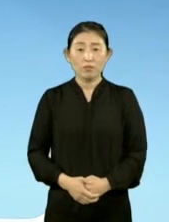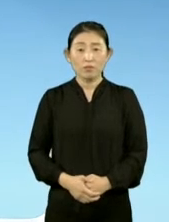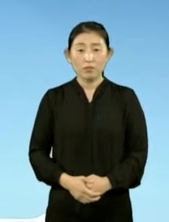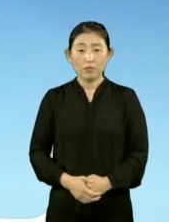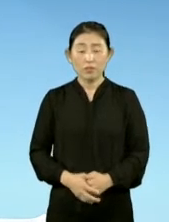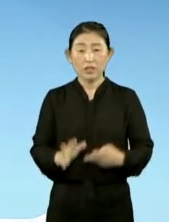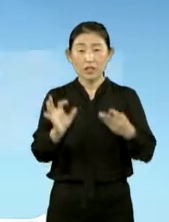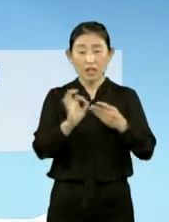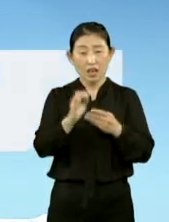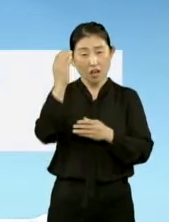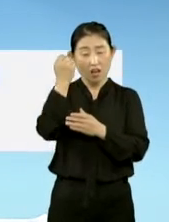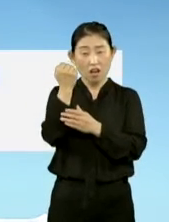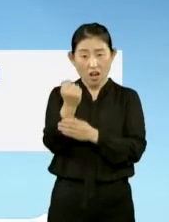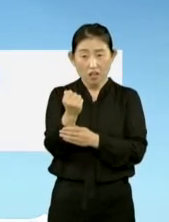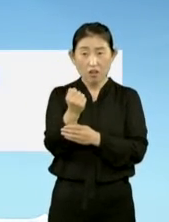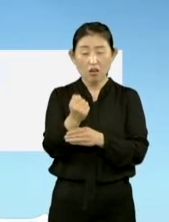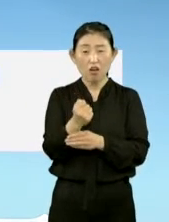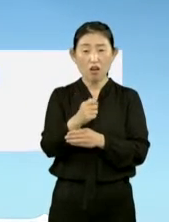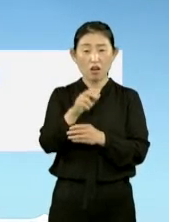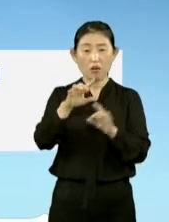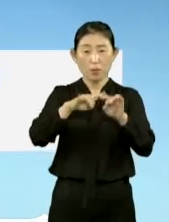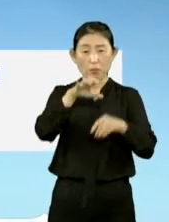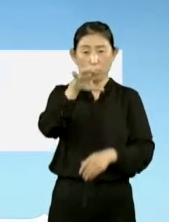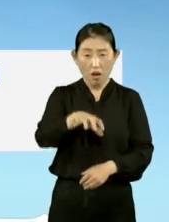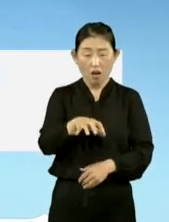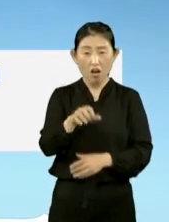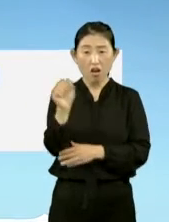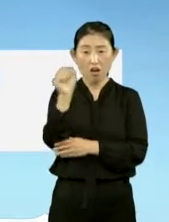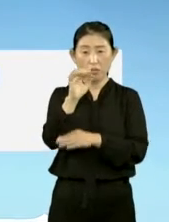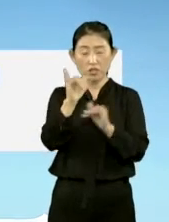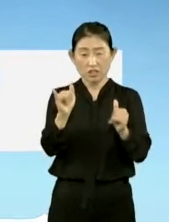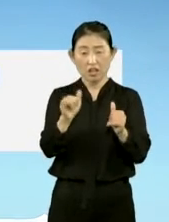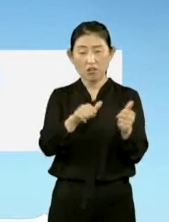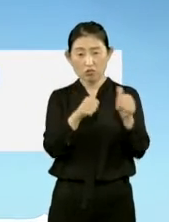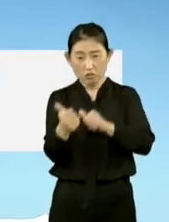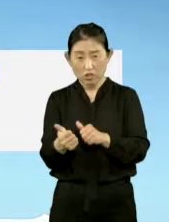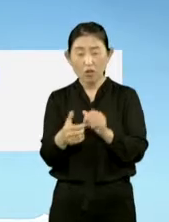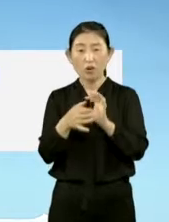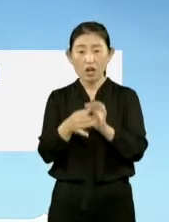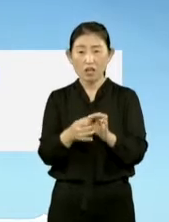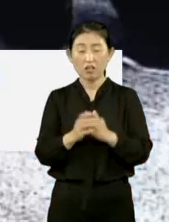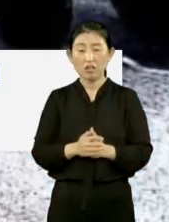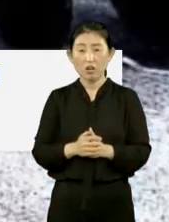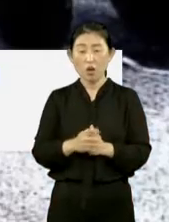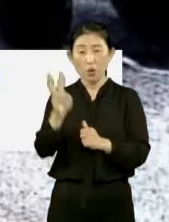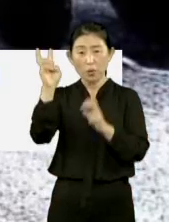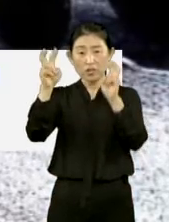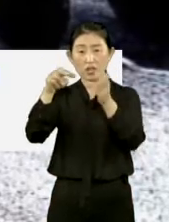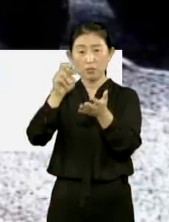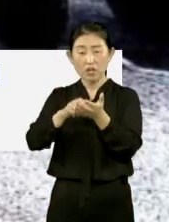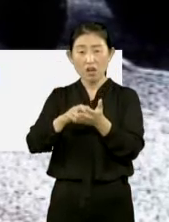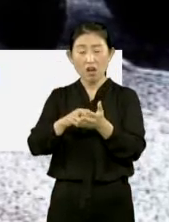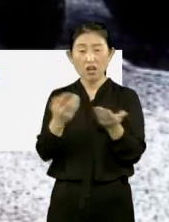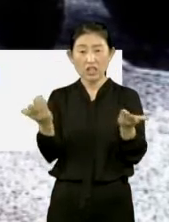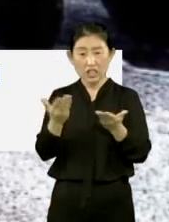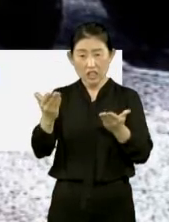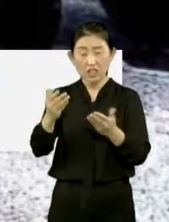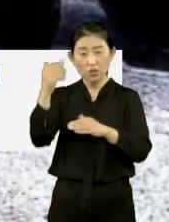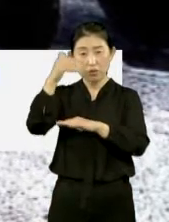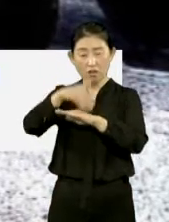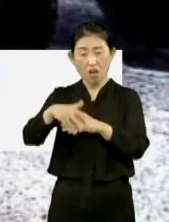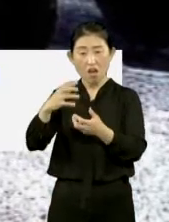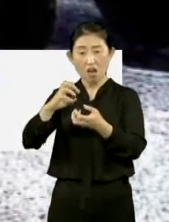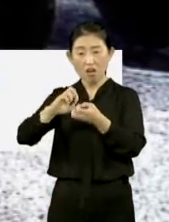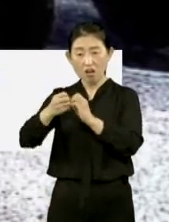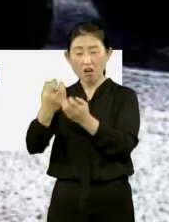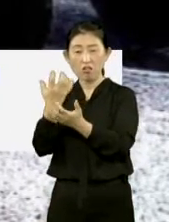태안 화력 화물차 조 사망 사고와 관련해 서부발전 이 작업 계획서 등을 허위로 작성해 국회에 제출했다 는 주장이